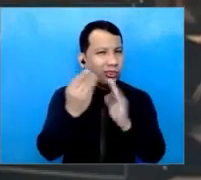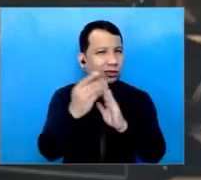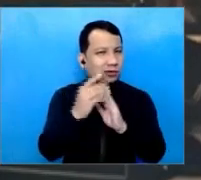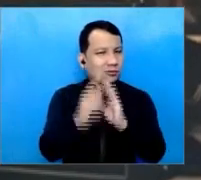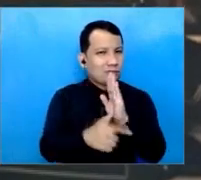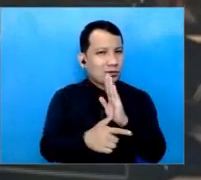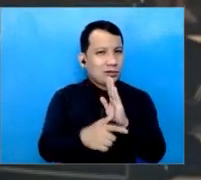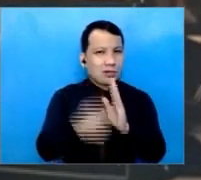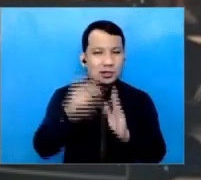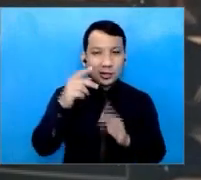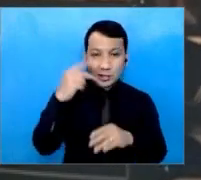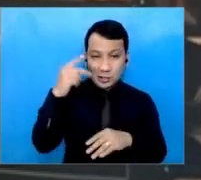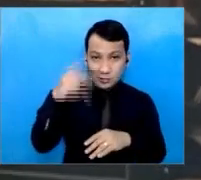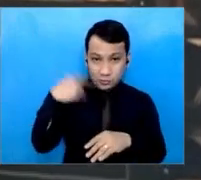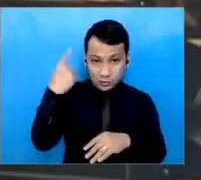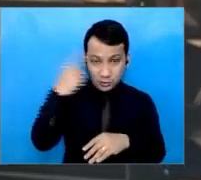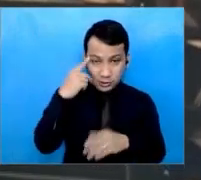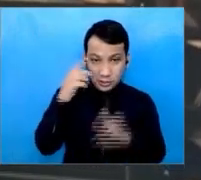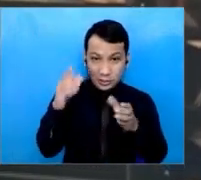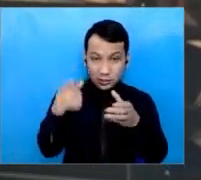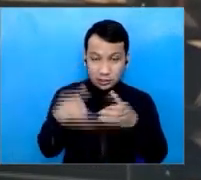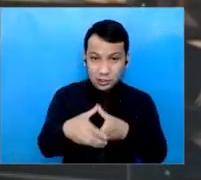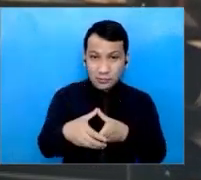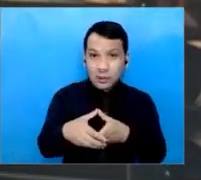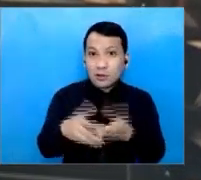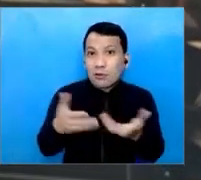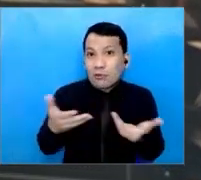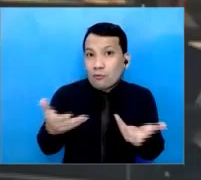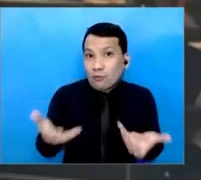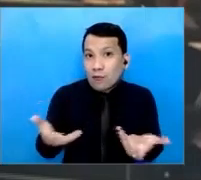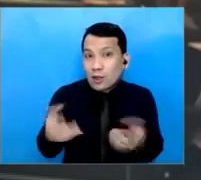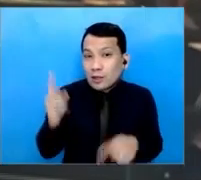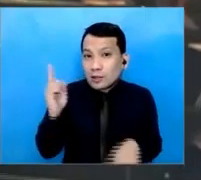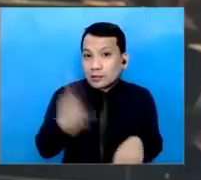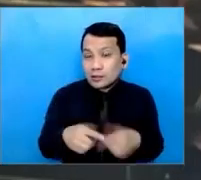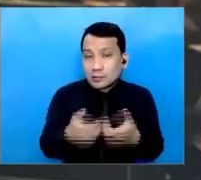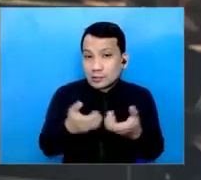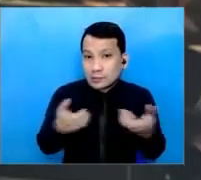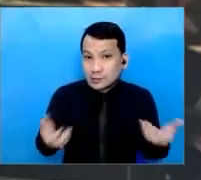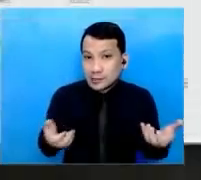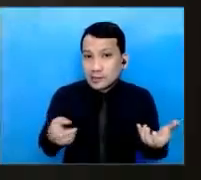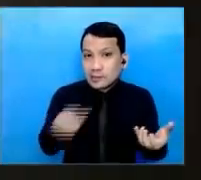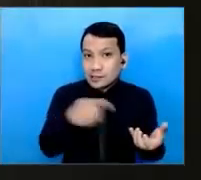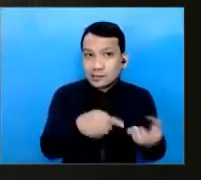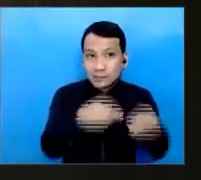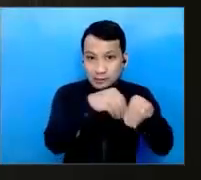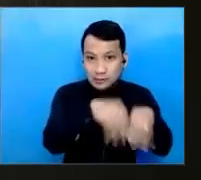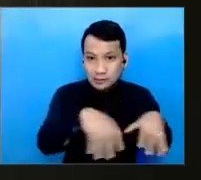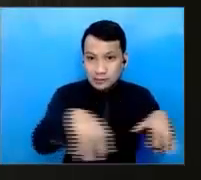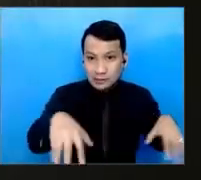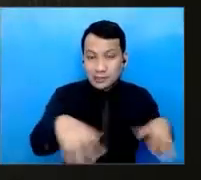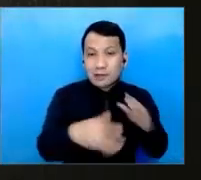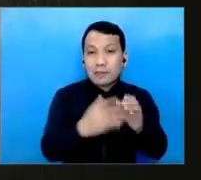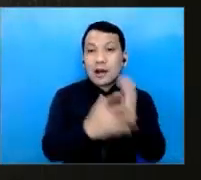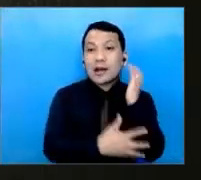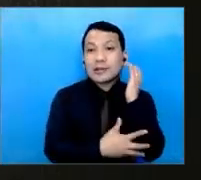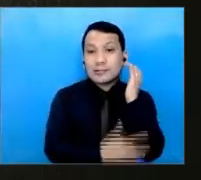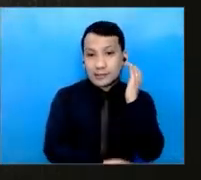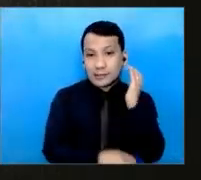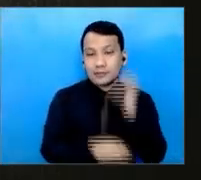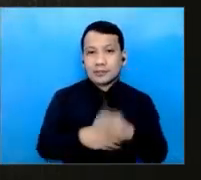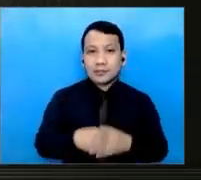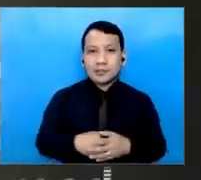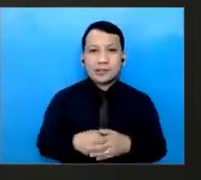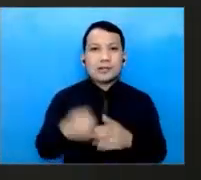pala ay walang kinalaman at hindi lang para sa marginalized. Ang nilikha daw ng konstitusyon ay